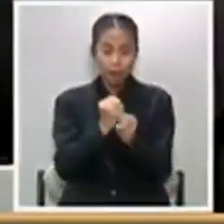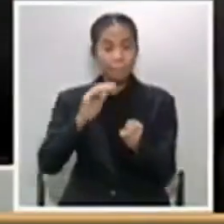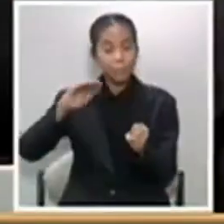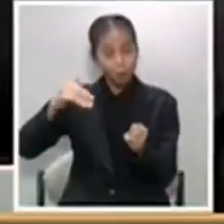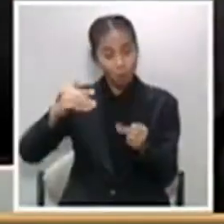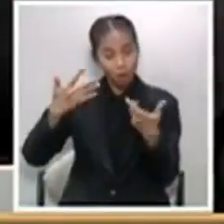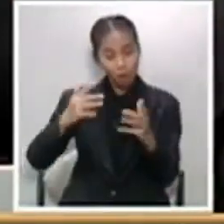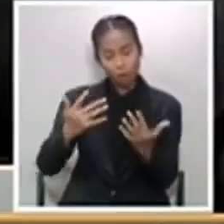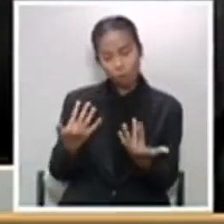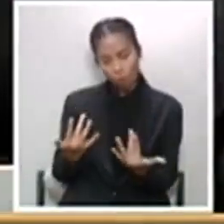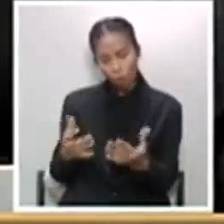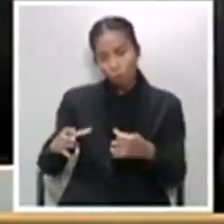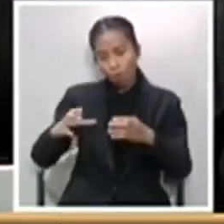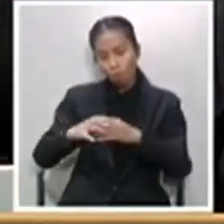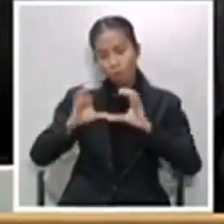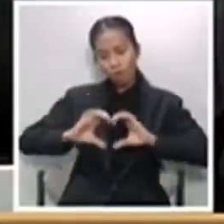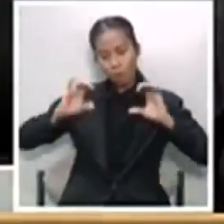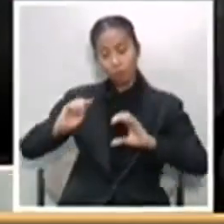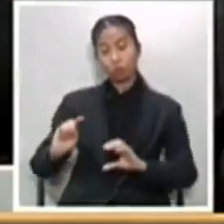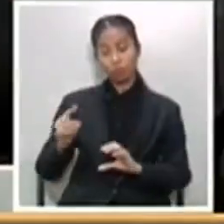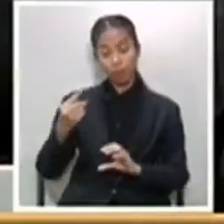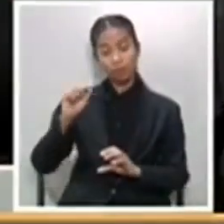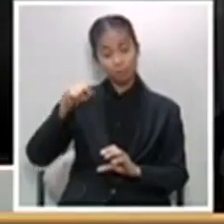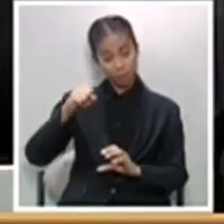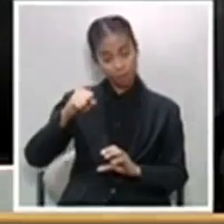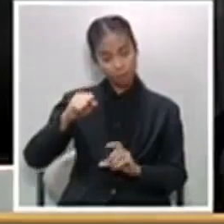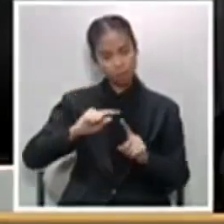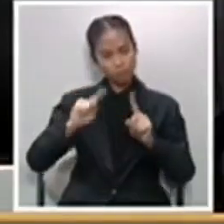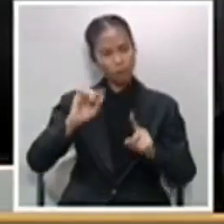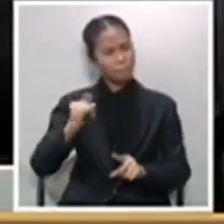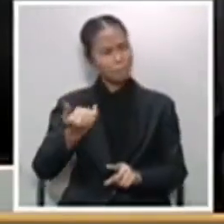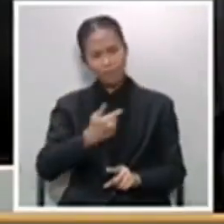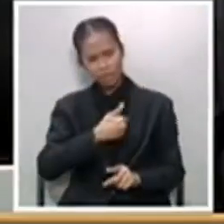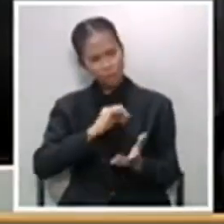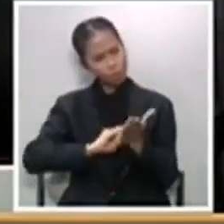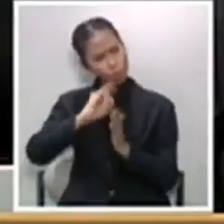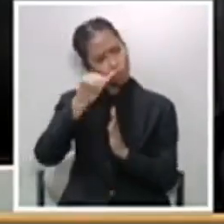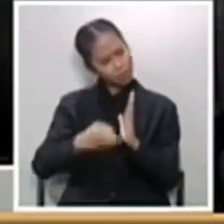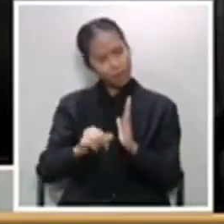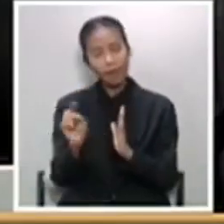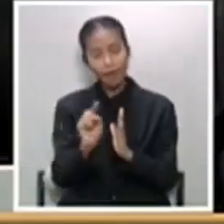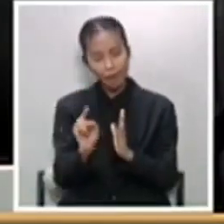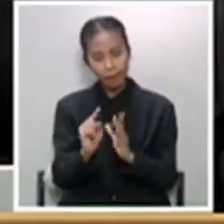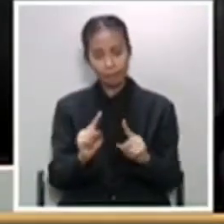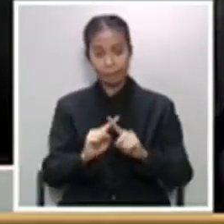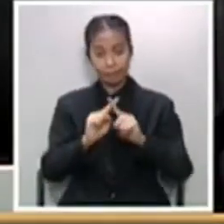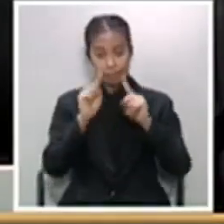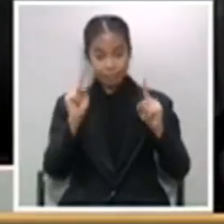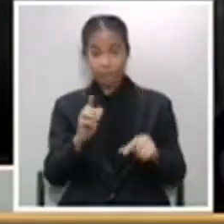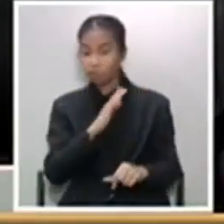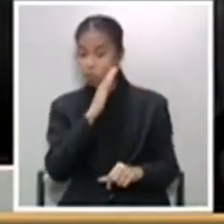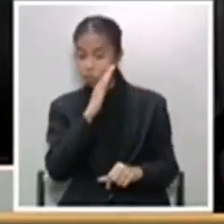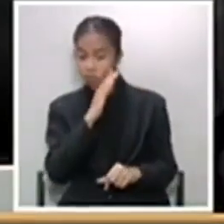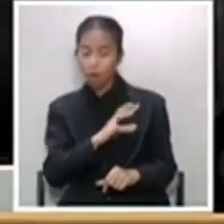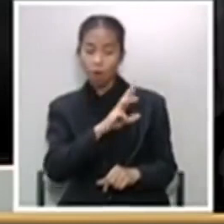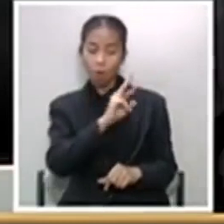จนกว่าจะมีคณะรัฐมนตรีชุดใหม่ขึ้นมาแต่ไม่แน่ใจประเด็นนี้จะถูกหรือไม่แต่ถ้าคณะรัฐมนตรีปฏิบัติหน้าที่ไม่ได้เพราะ